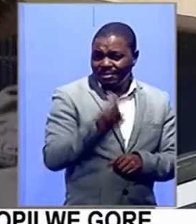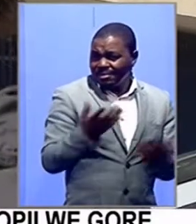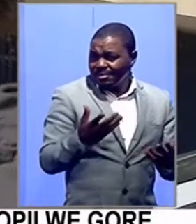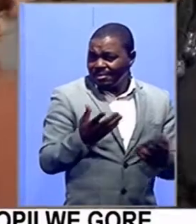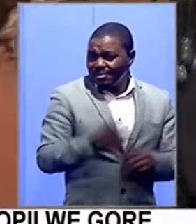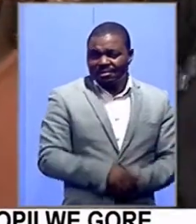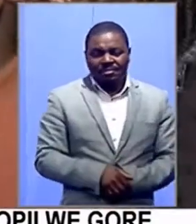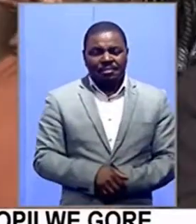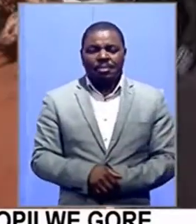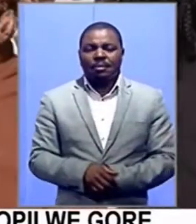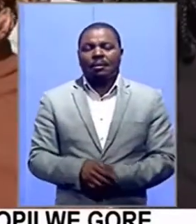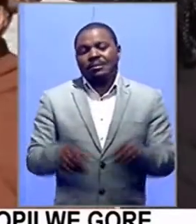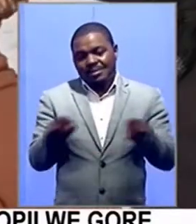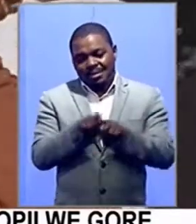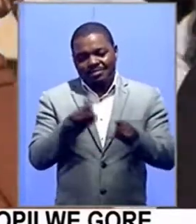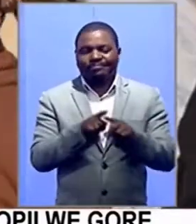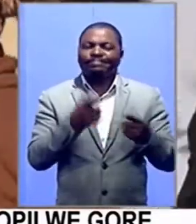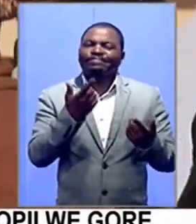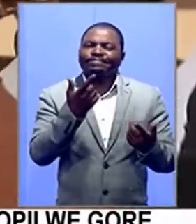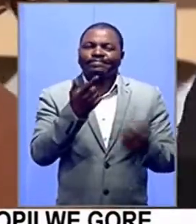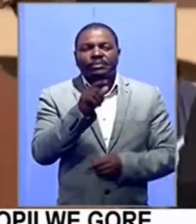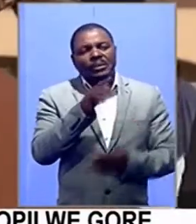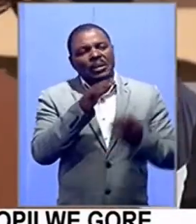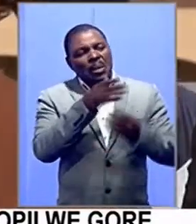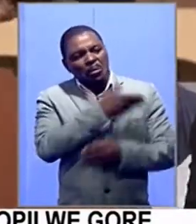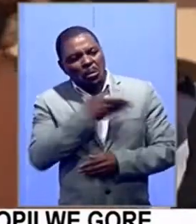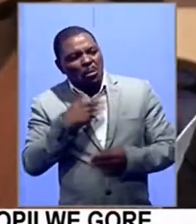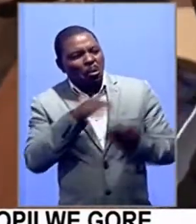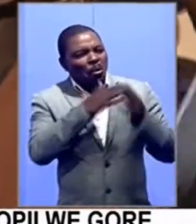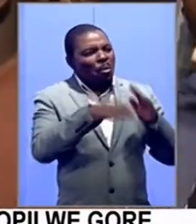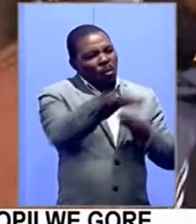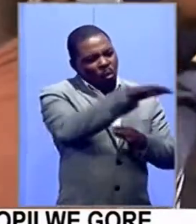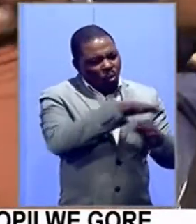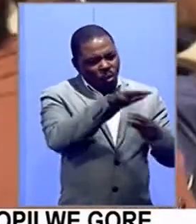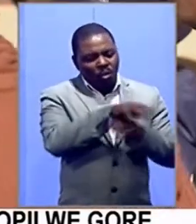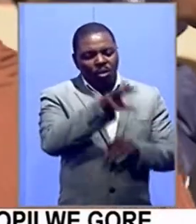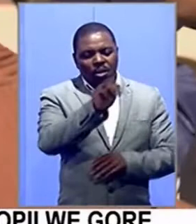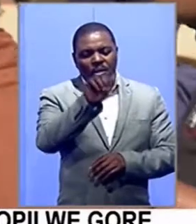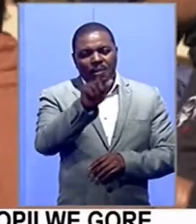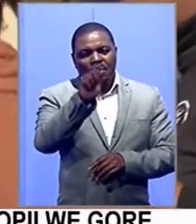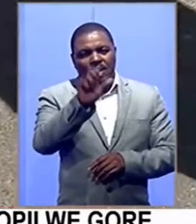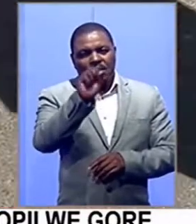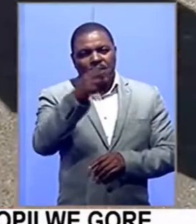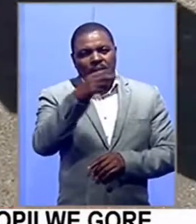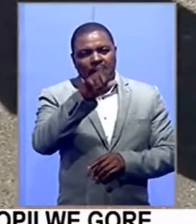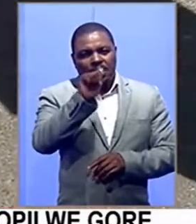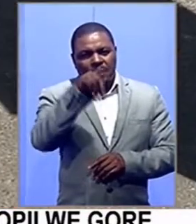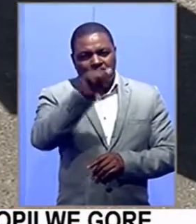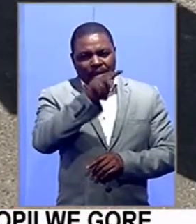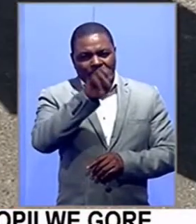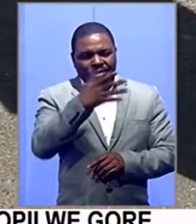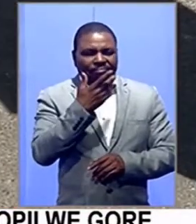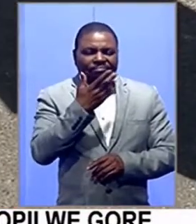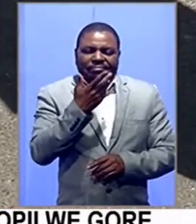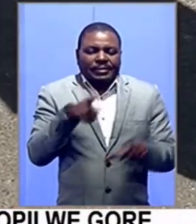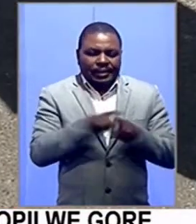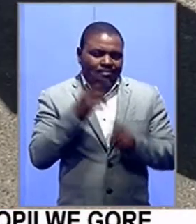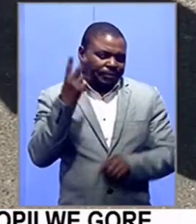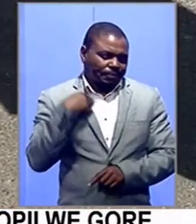na. Seno se swabisitse gape le bomme ba motse wa Matshelapata. Yo pelo aka e tletse e